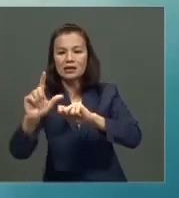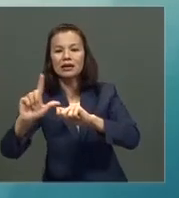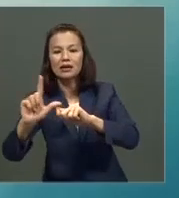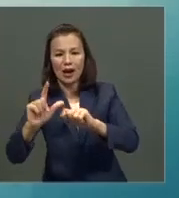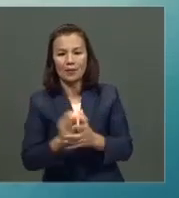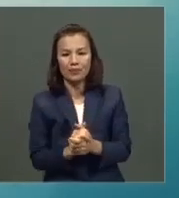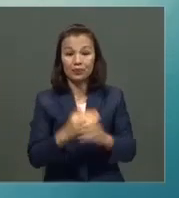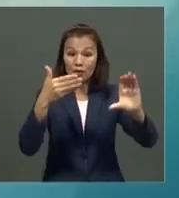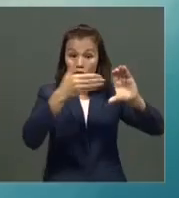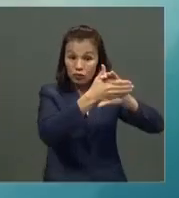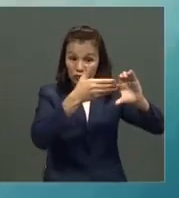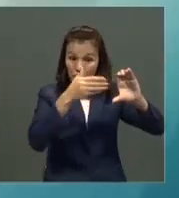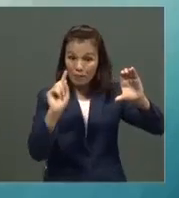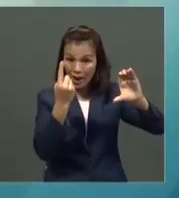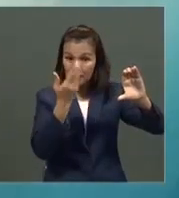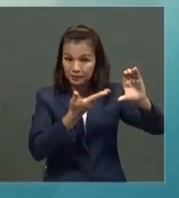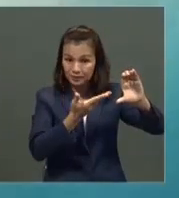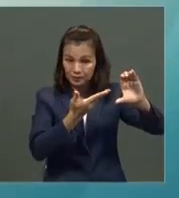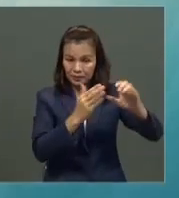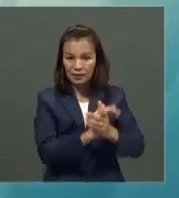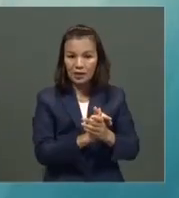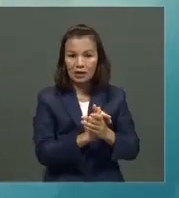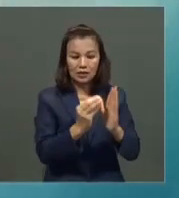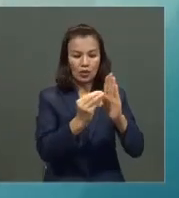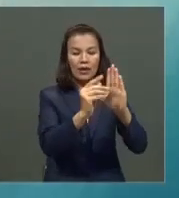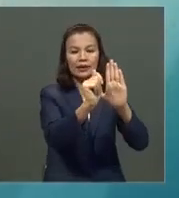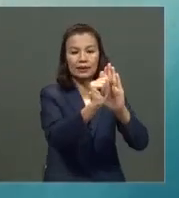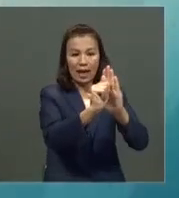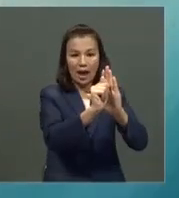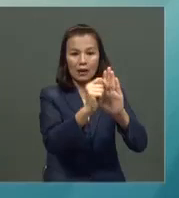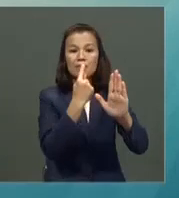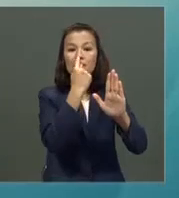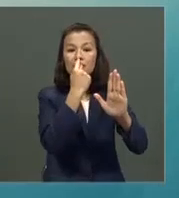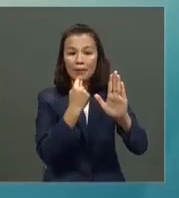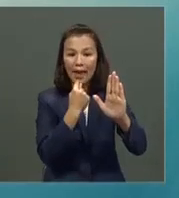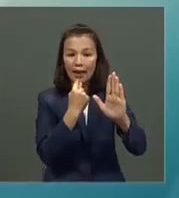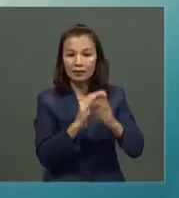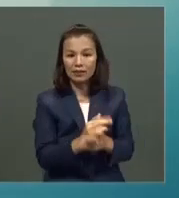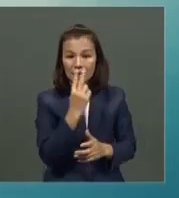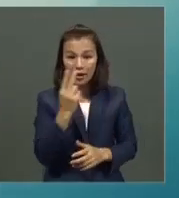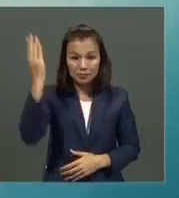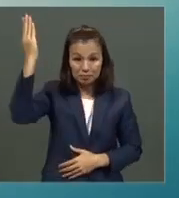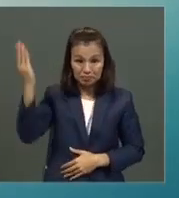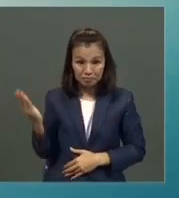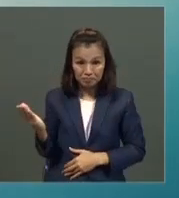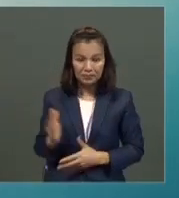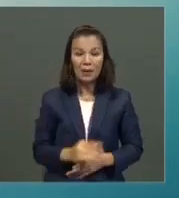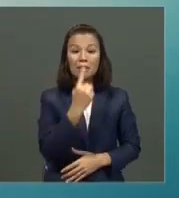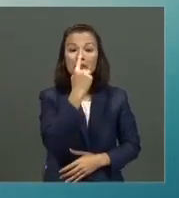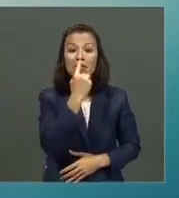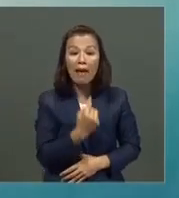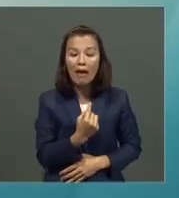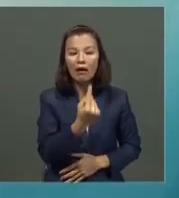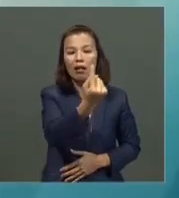สไลด์ถัดไปเนี่ยนะคะจะเห็นตากตากเนี่ยตัวเลขสีแดง1เดียวในกระดานนี้เลยนะคะซึ่งตาก